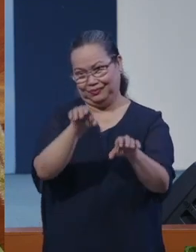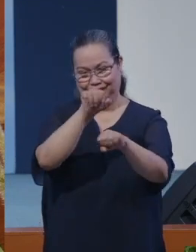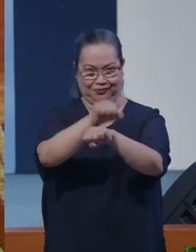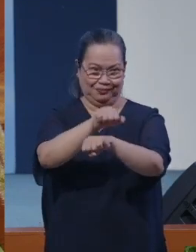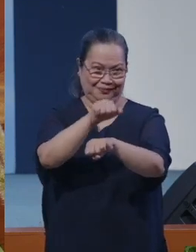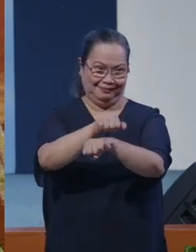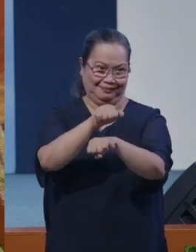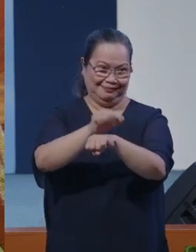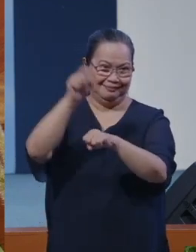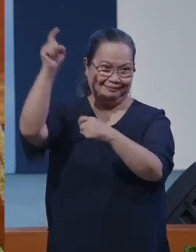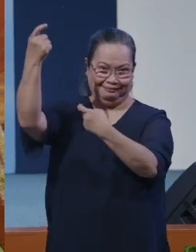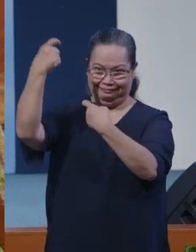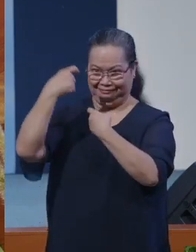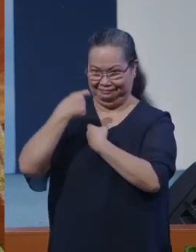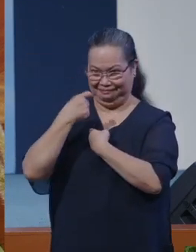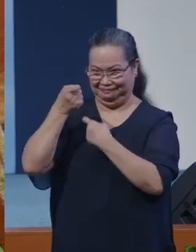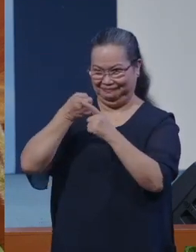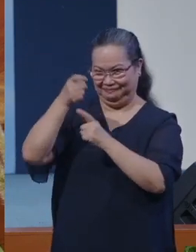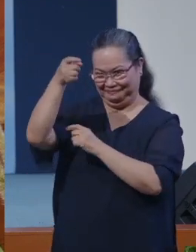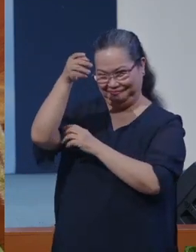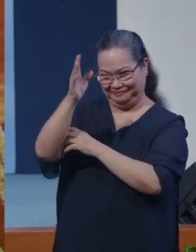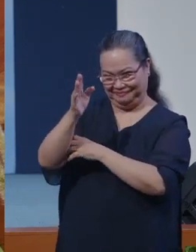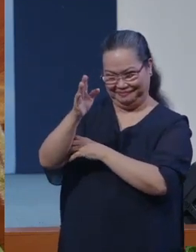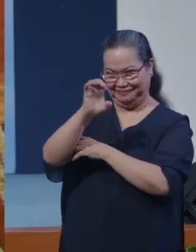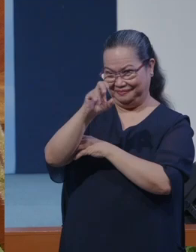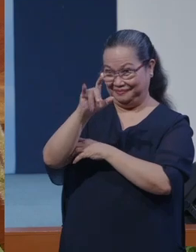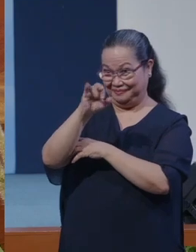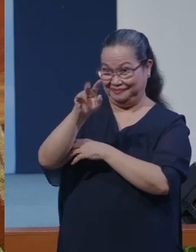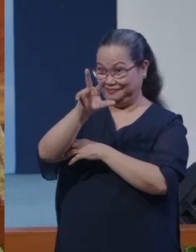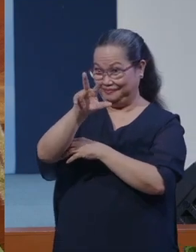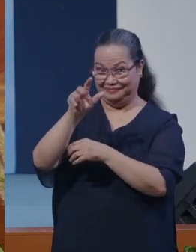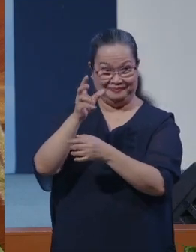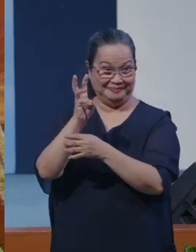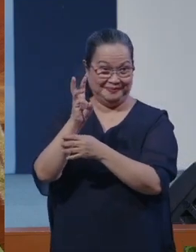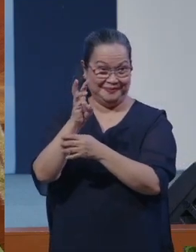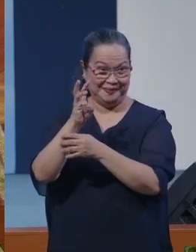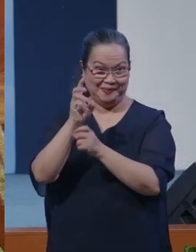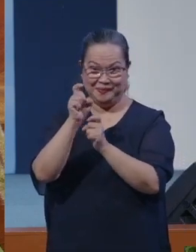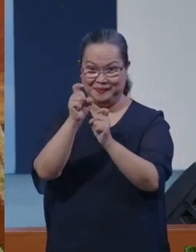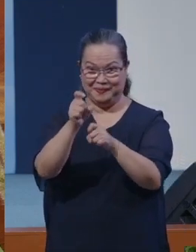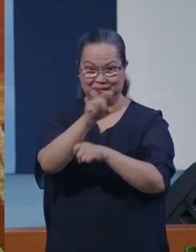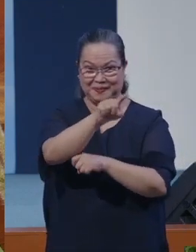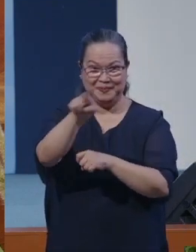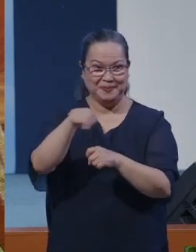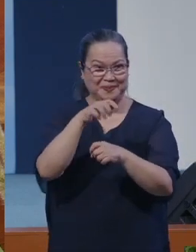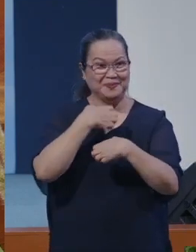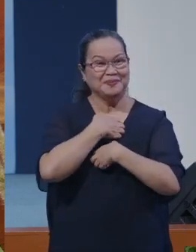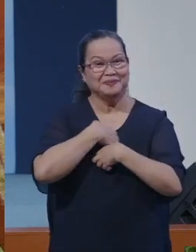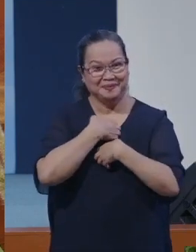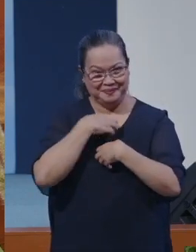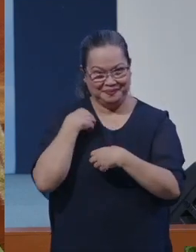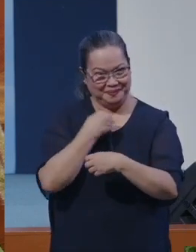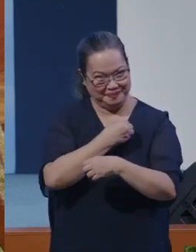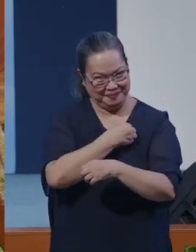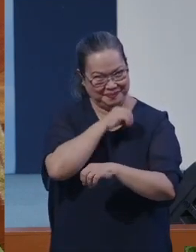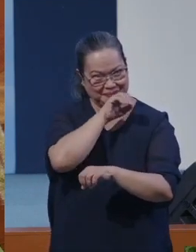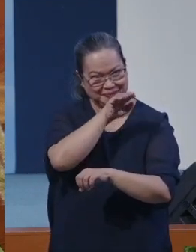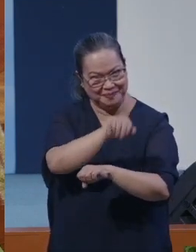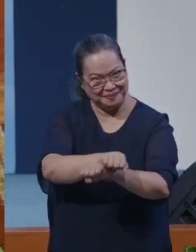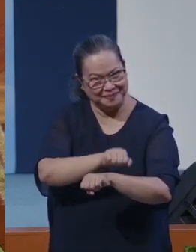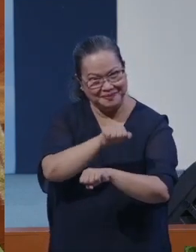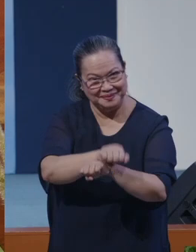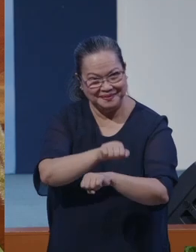isang gift from God, Ecclesiastes 3:13. And this also is a gift of God, that we enjoy our toil night and